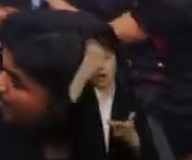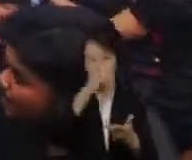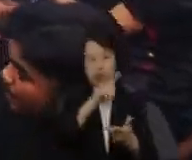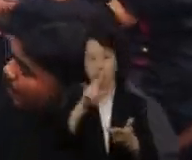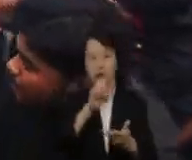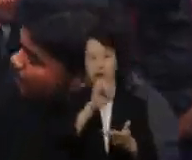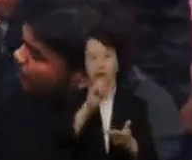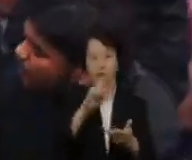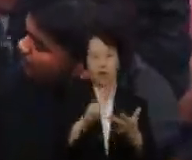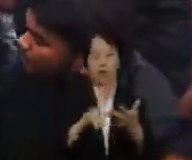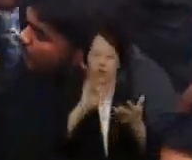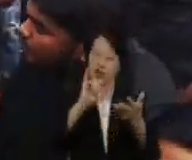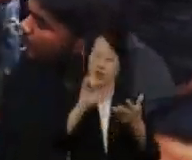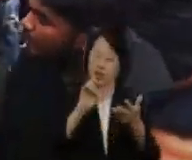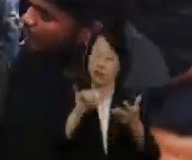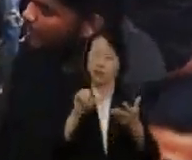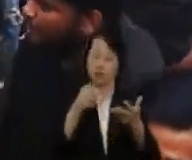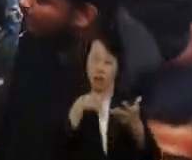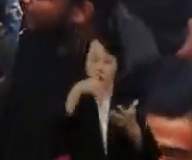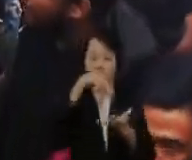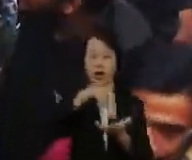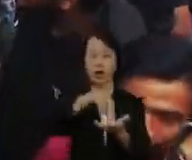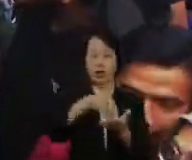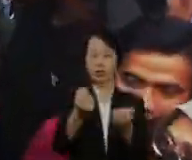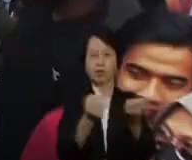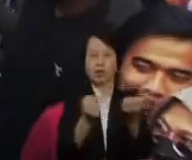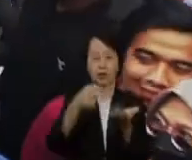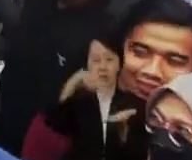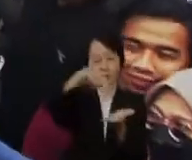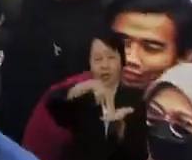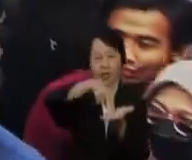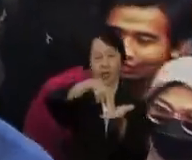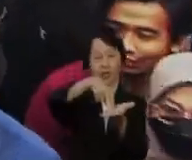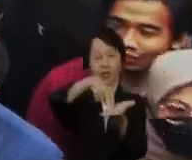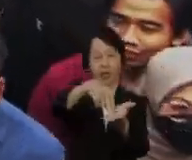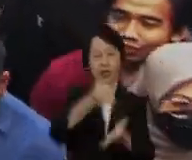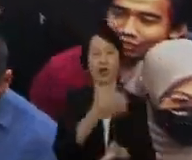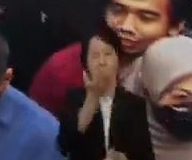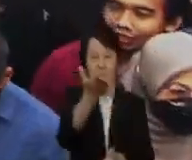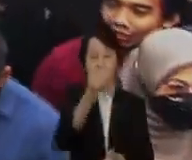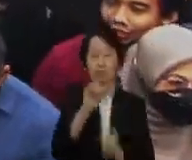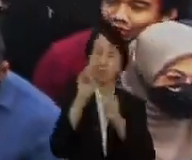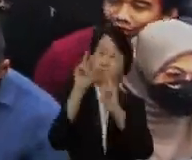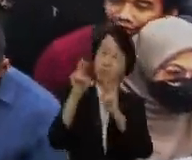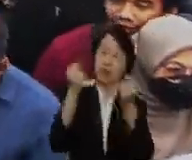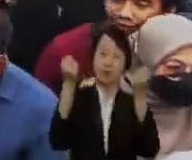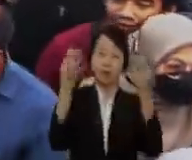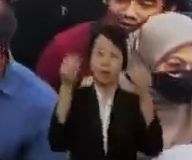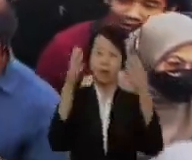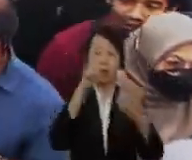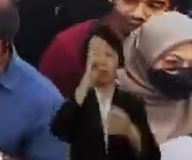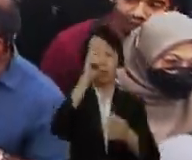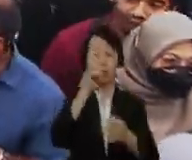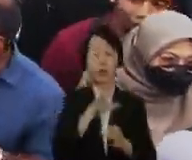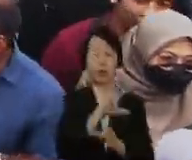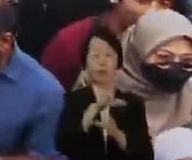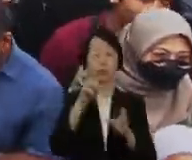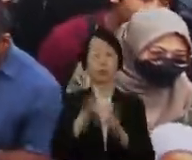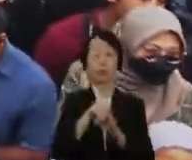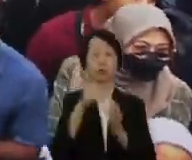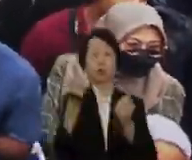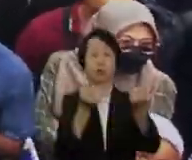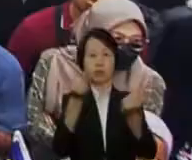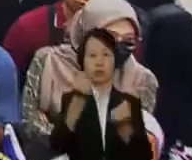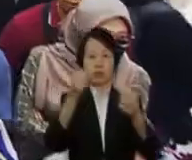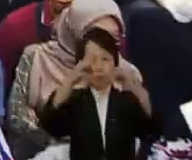Zaidi, Dalia Yusof pun ada. Bukan itu sahaja, anda juga boleh saksikan banyak lagi sebenarnya, termasuklah